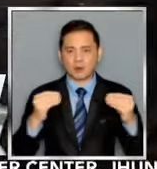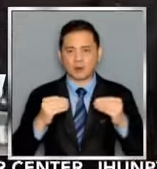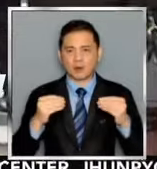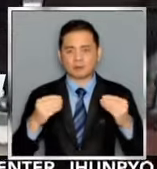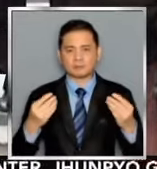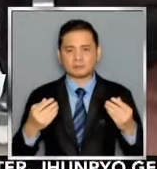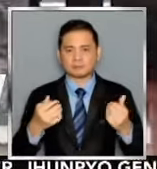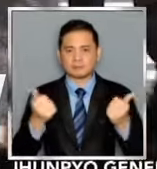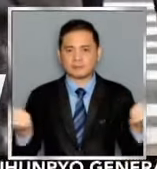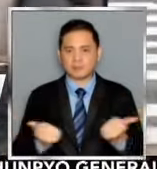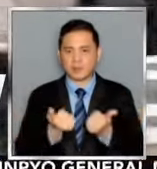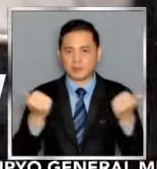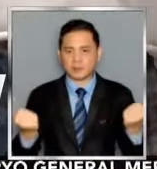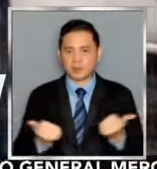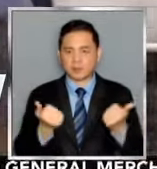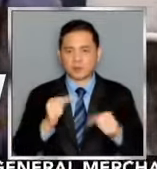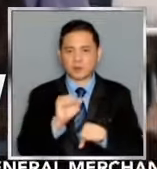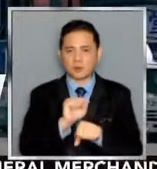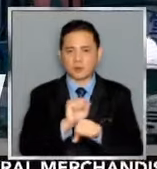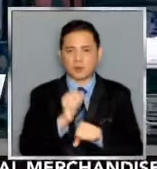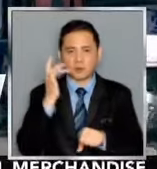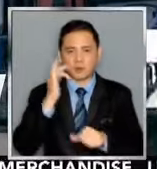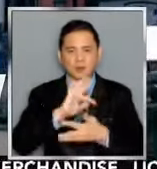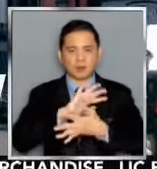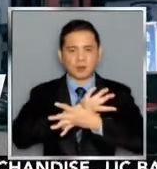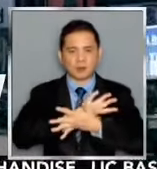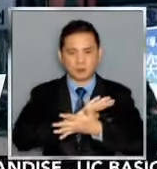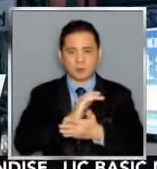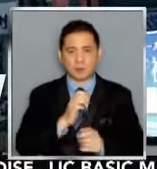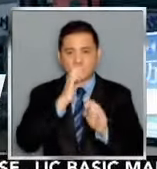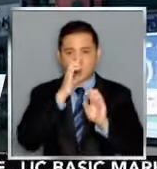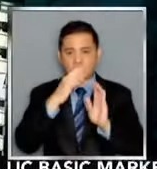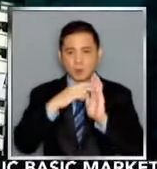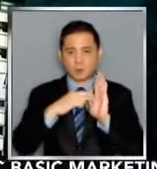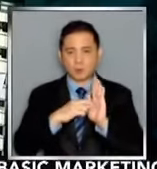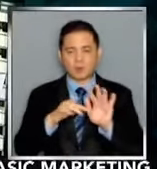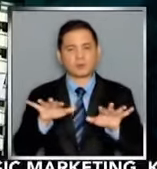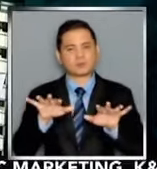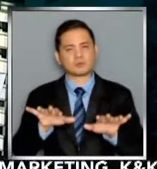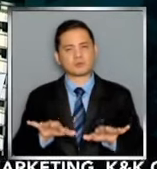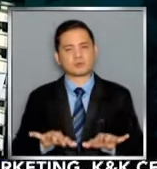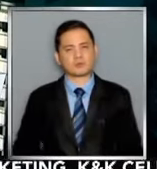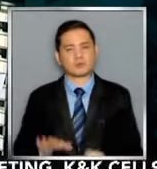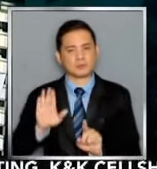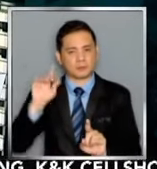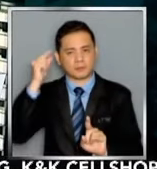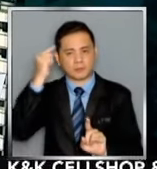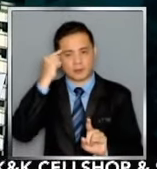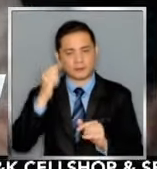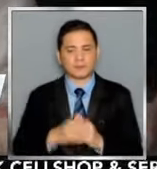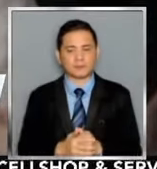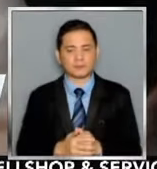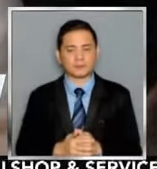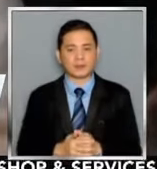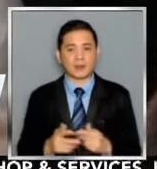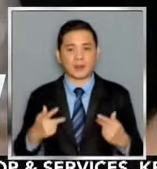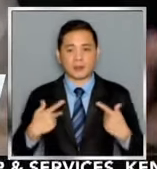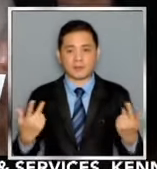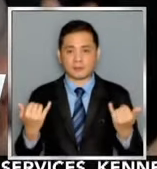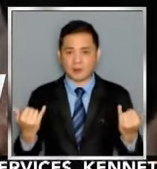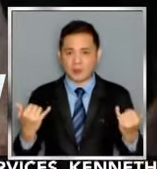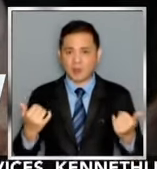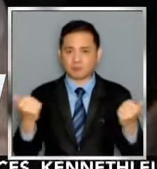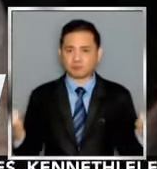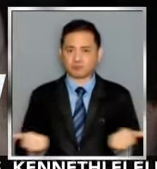COVID restrictions ayon sa Japan government. Marami raw bentahe sa pagtatrabaho sa Land of the Rising Sun. Salaries